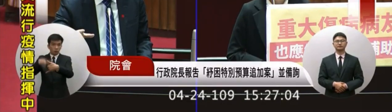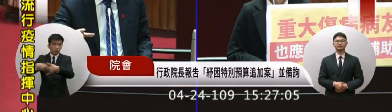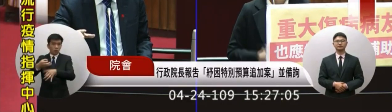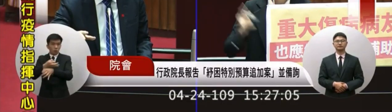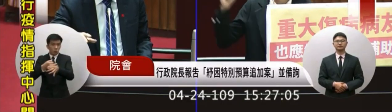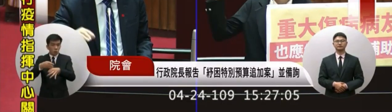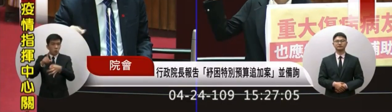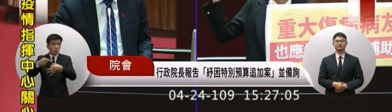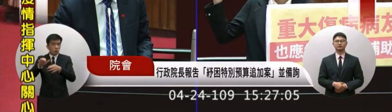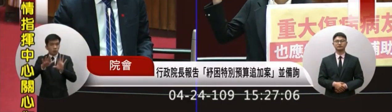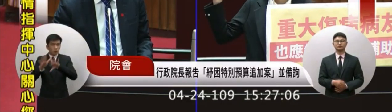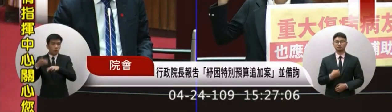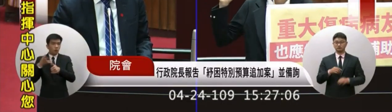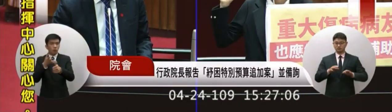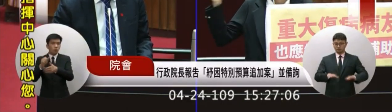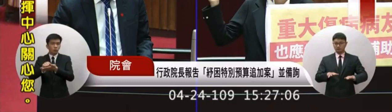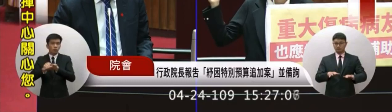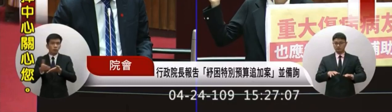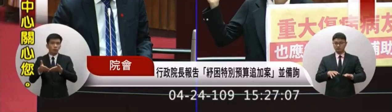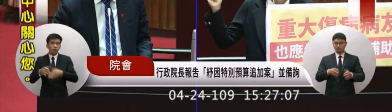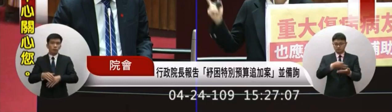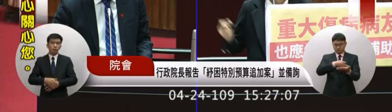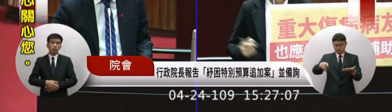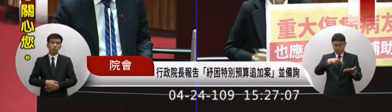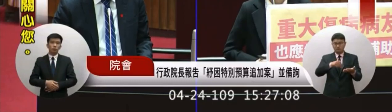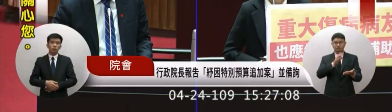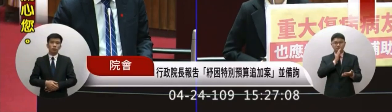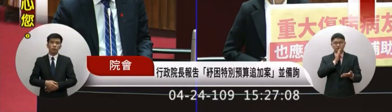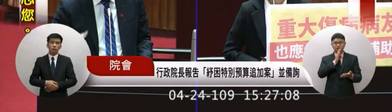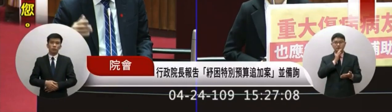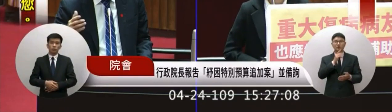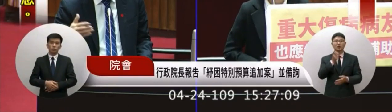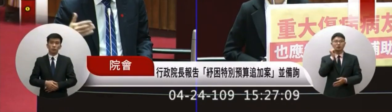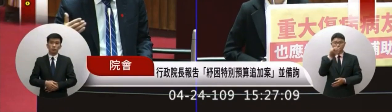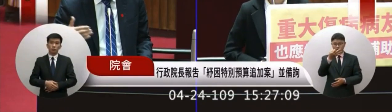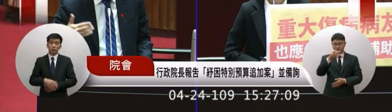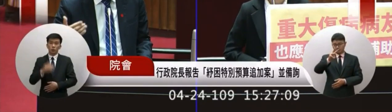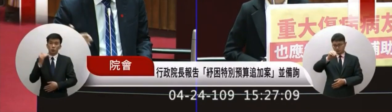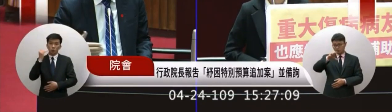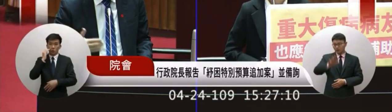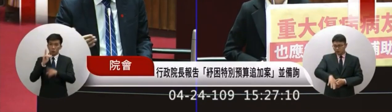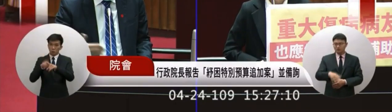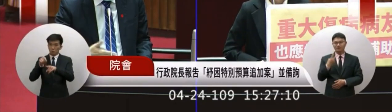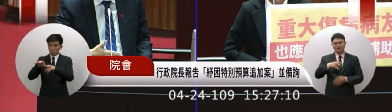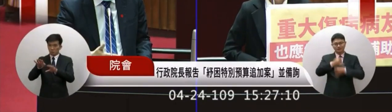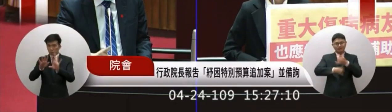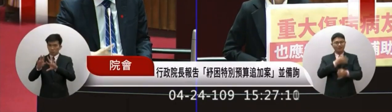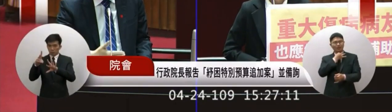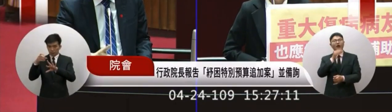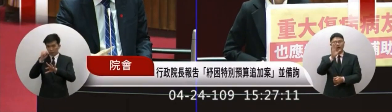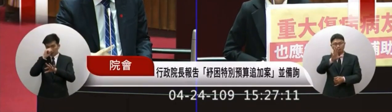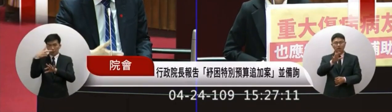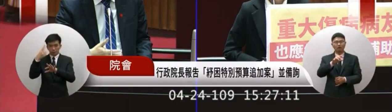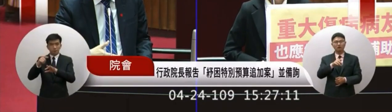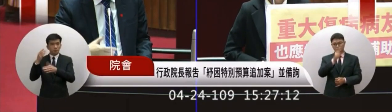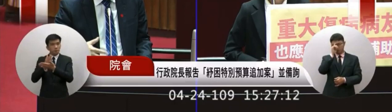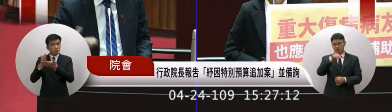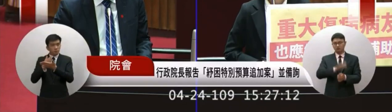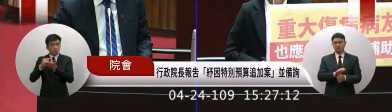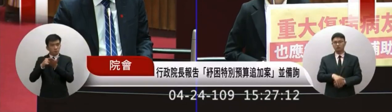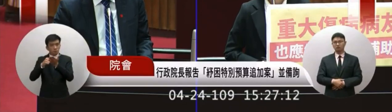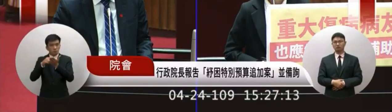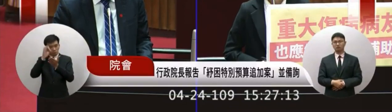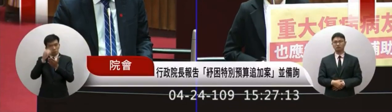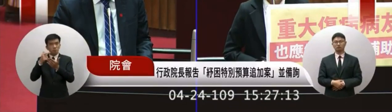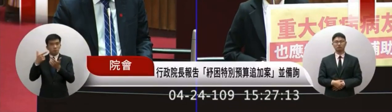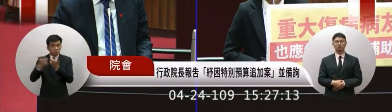去了解。 是啊，所以我们这边其实框出来的就是只针对一样是3万块以下的这些困难的人。 如果是有这样情形，我们再看他是不是不符合我们这部分，然后我们再